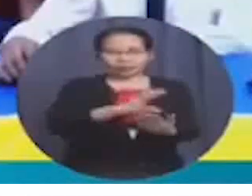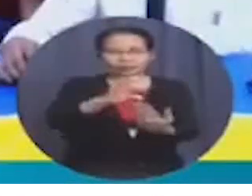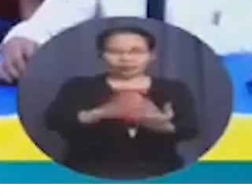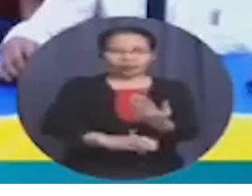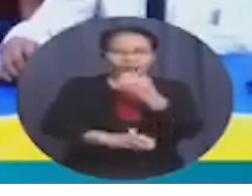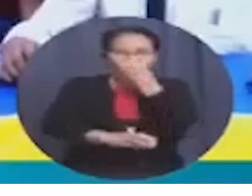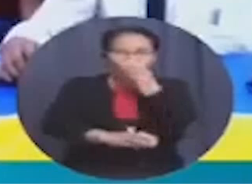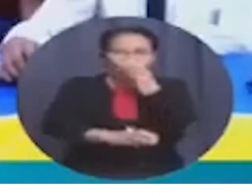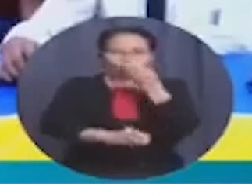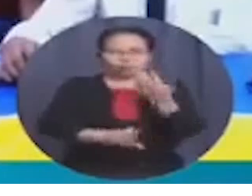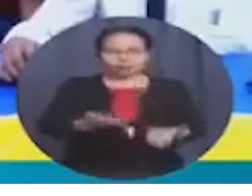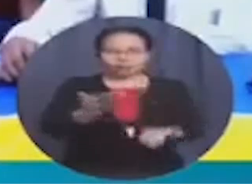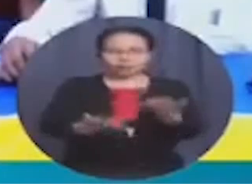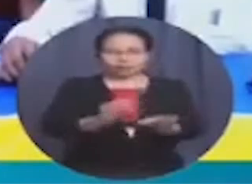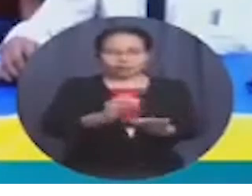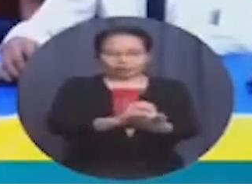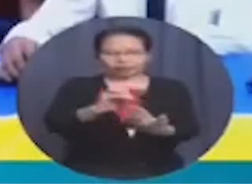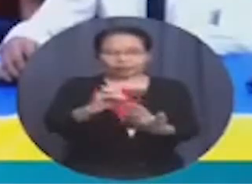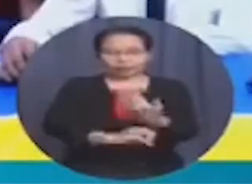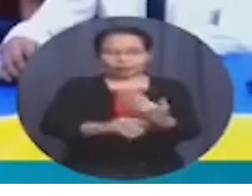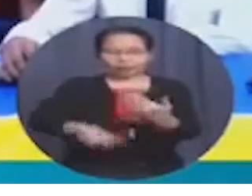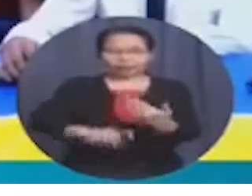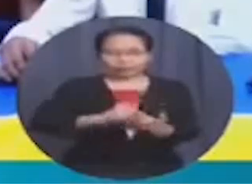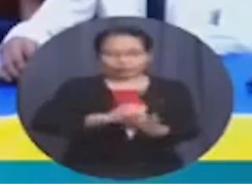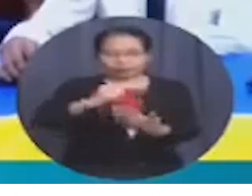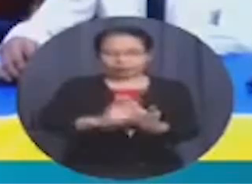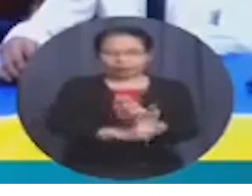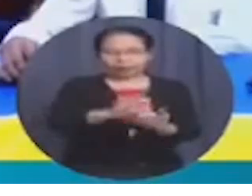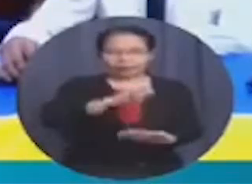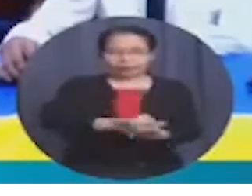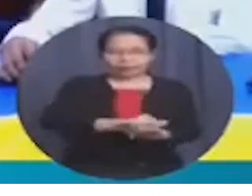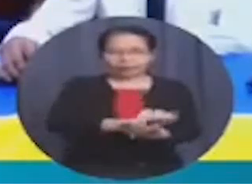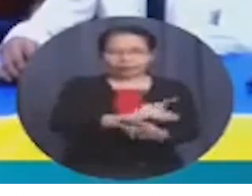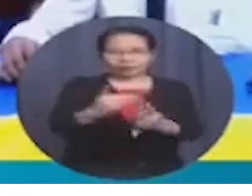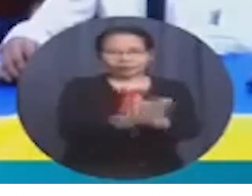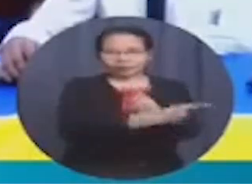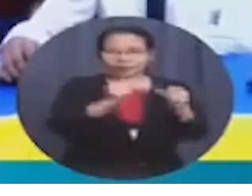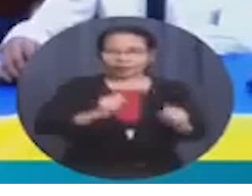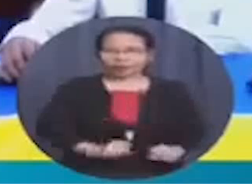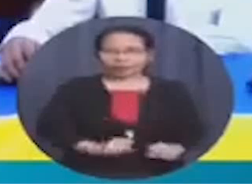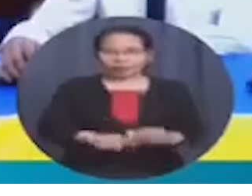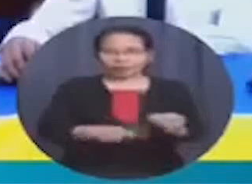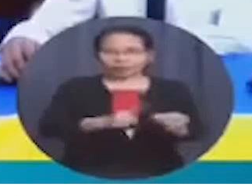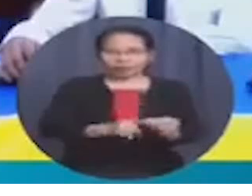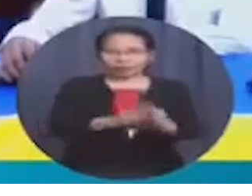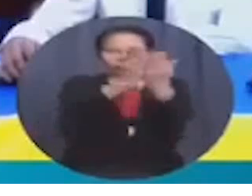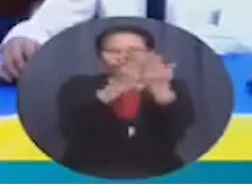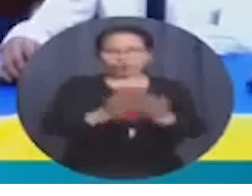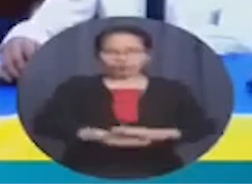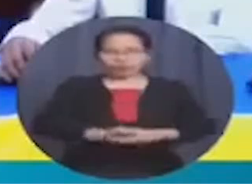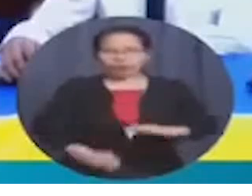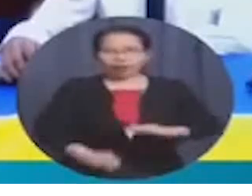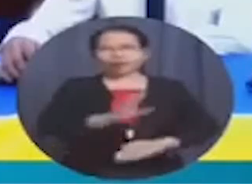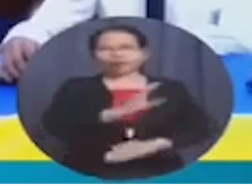Early October or late September. Yun ang mga petsa na maaaring ayon sa Biblia ay